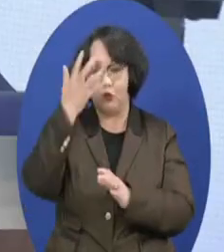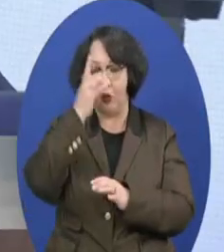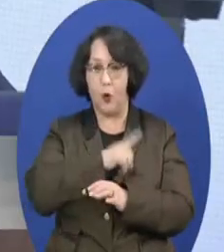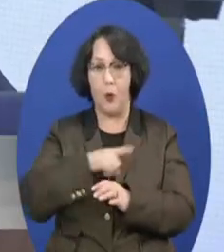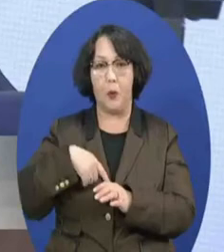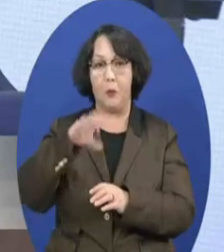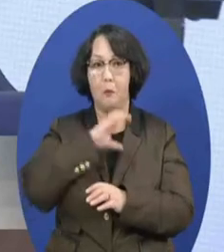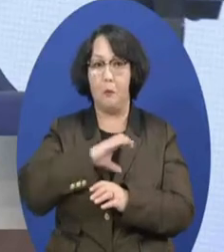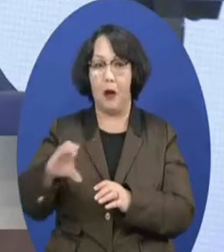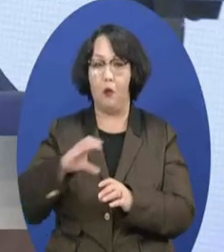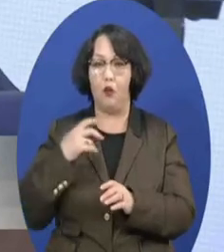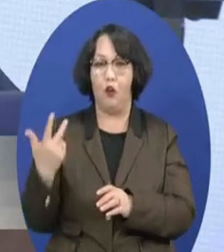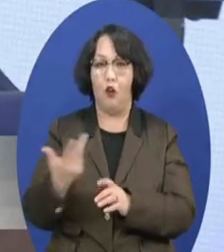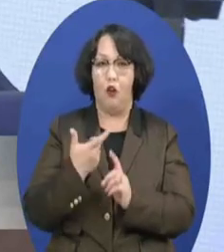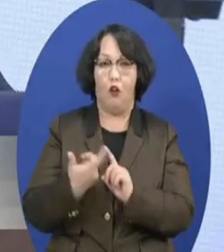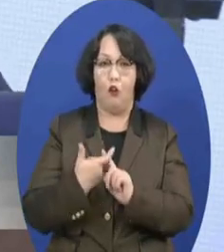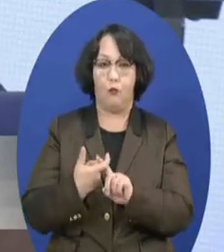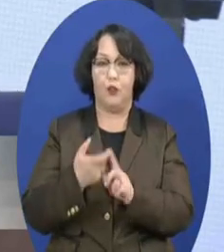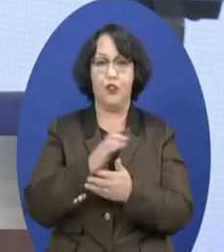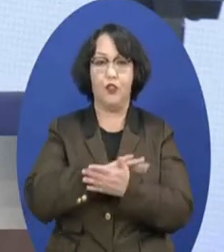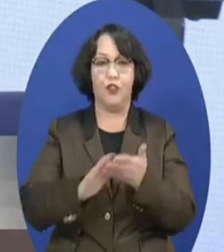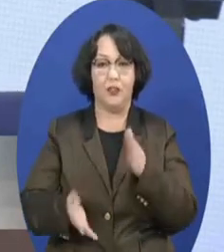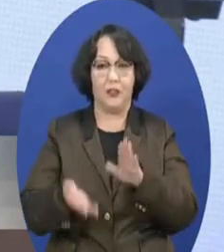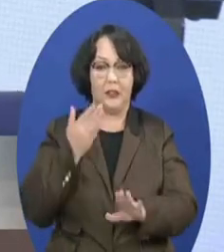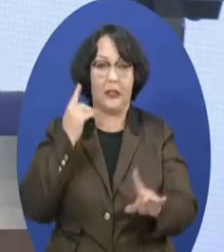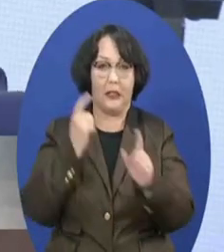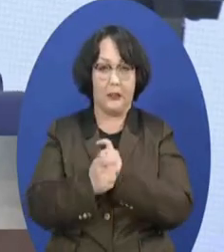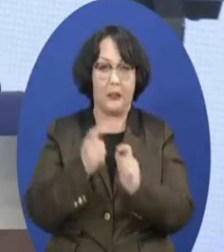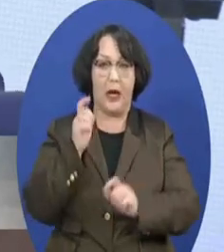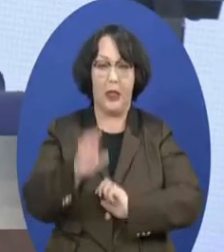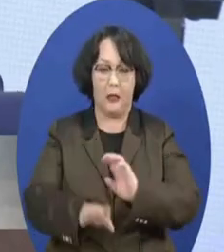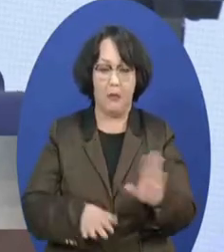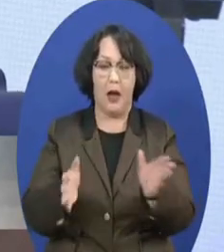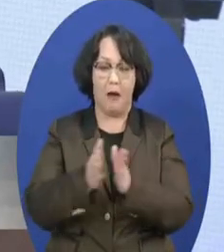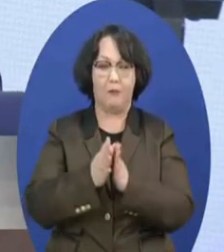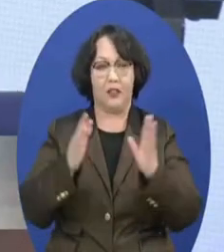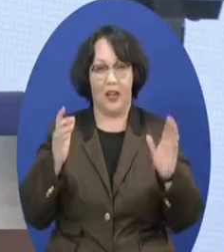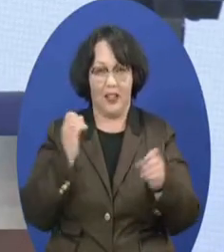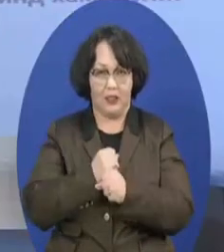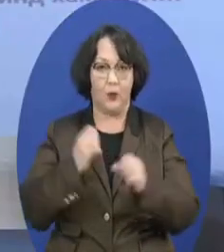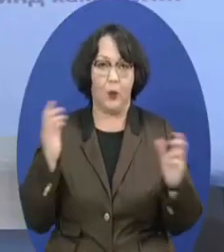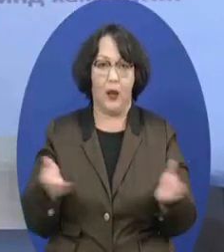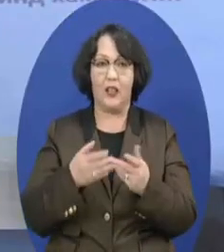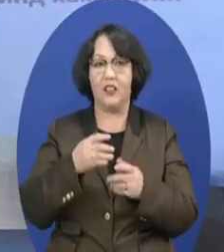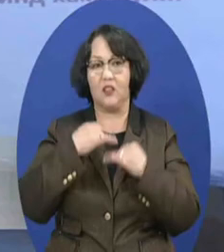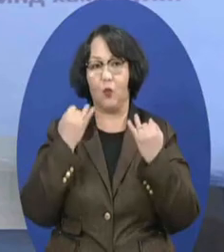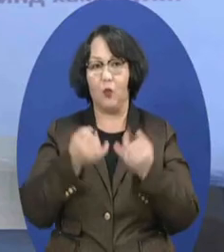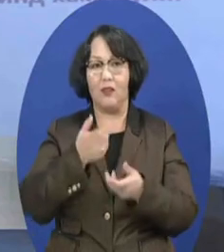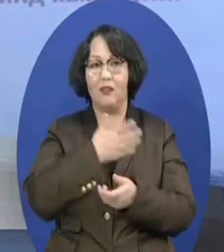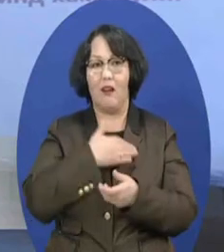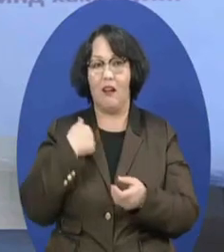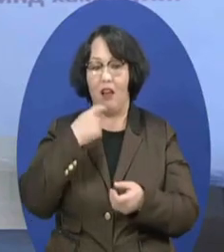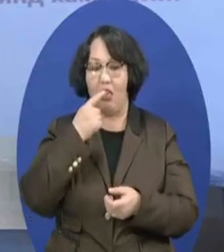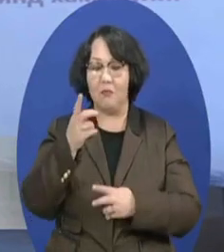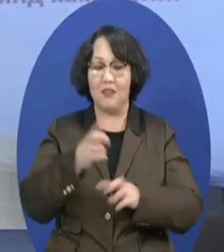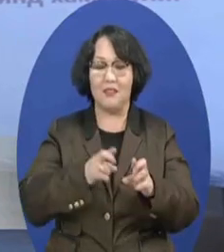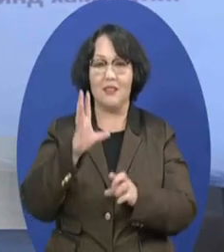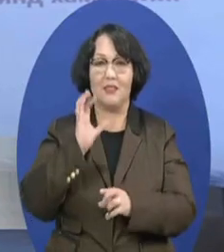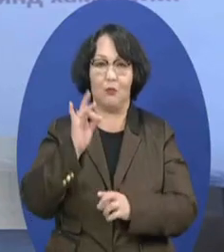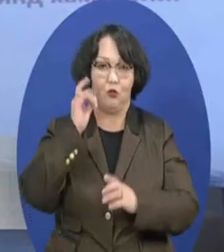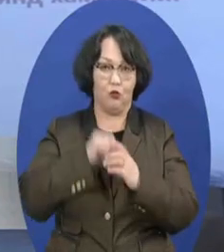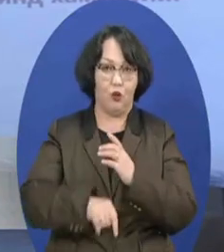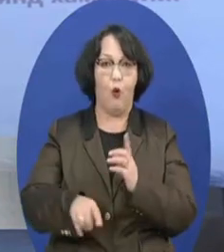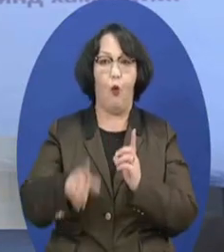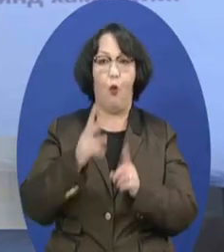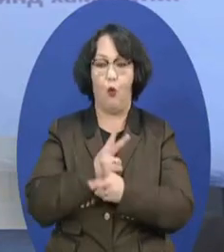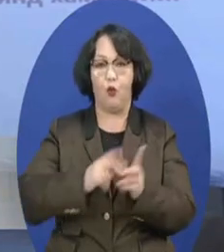хөгжлийн түншлэлийг шин төвшөнд хүргэх алхам гэж харж хамтрах уриалгыг улсын хурлын дарга гаргалаа. Бизнесийн салбарт таатай буюу хууль эрх зүйн